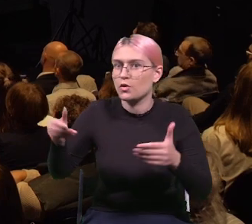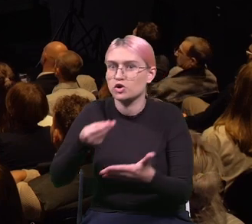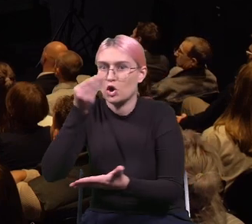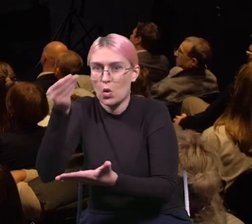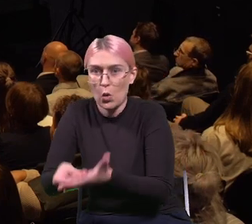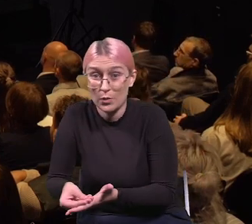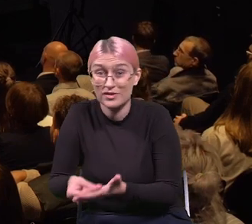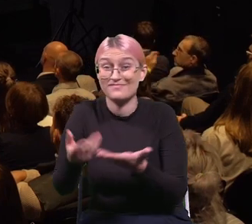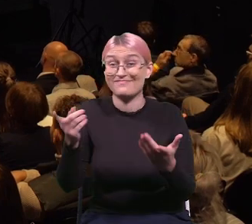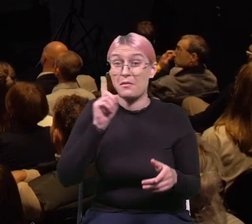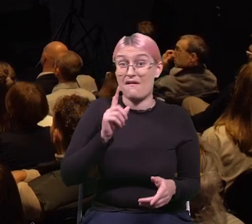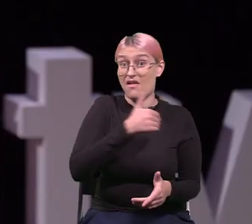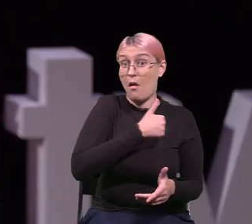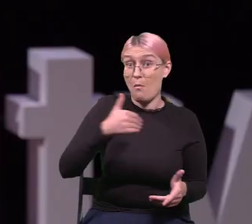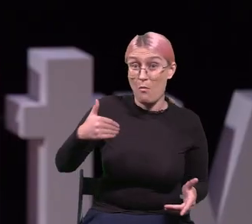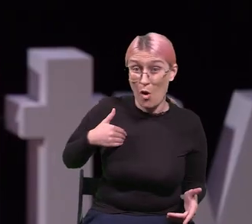o najniższej dostępności mieszkań.